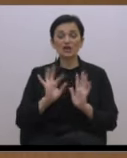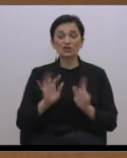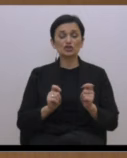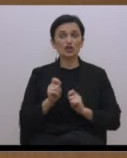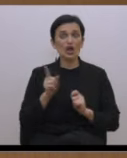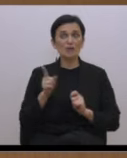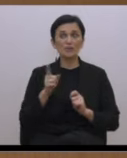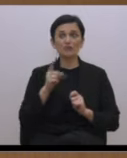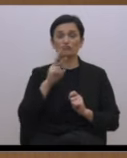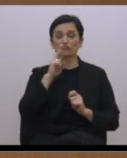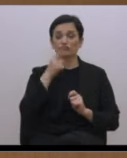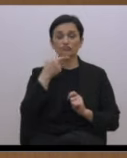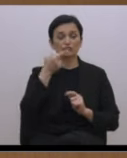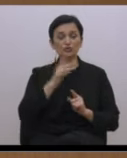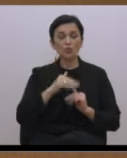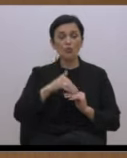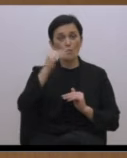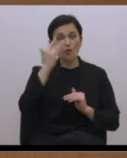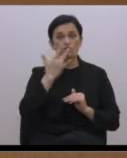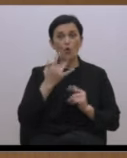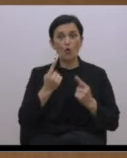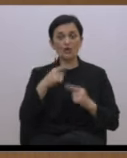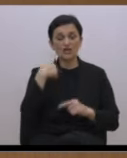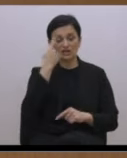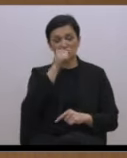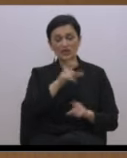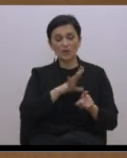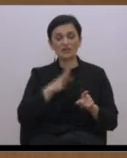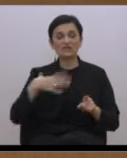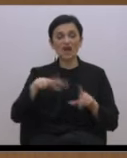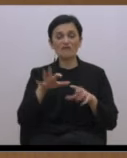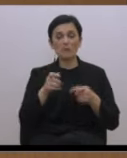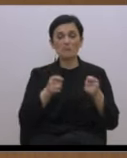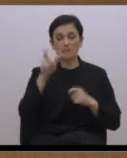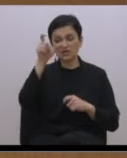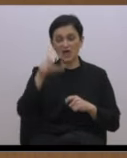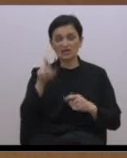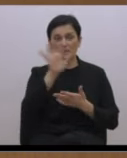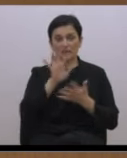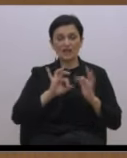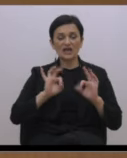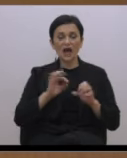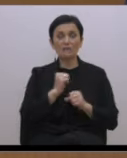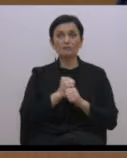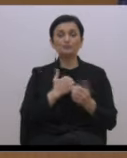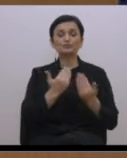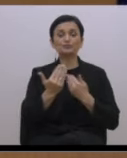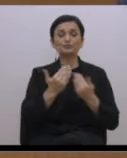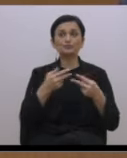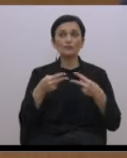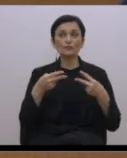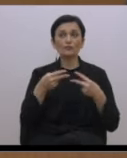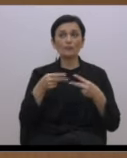არ წამოსცენია და ერთადერთი უმაღლესი პოლიტიკური თანამდებობის პირი იყო საქართველოს პრეზიდენტი, რომელმაც ეს განცხადება გააკეთა და მოუწოდა